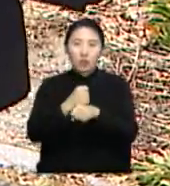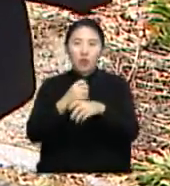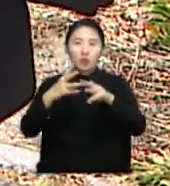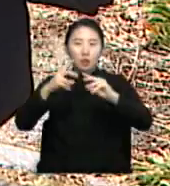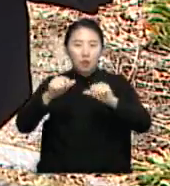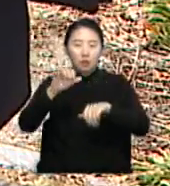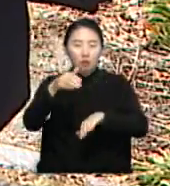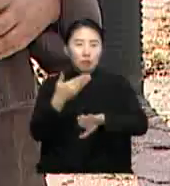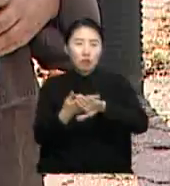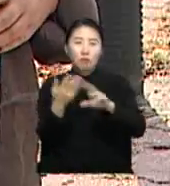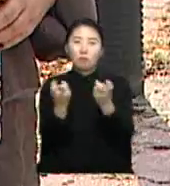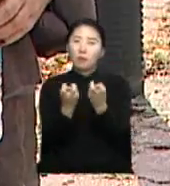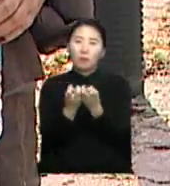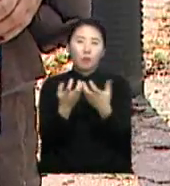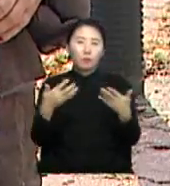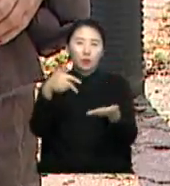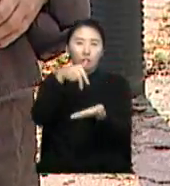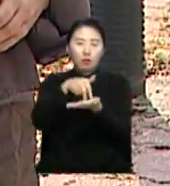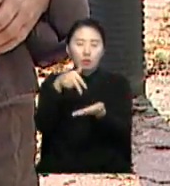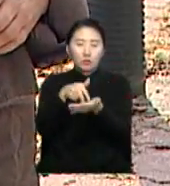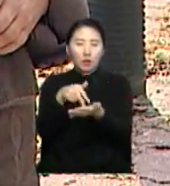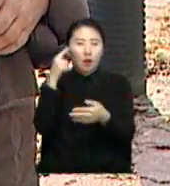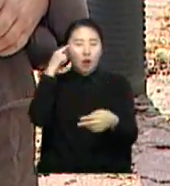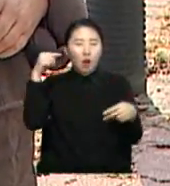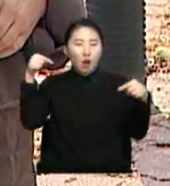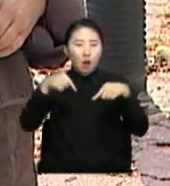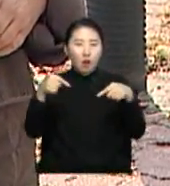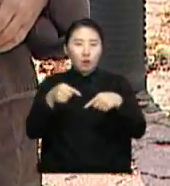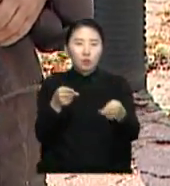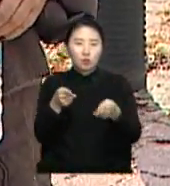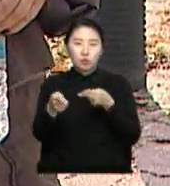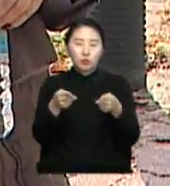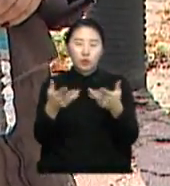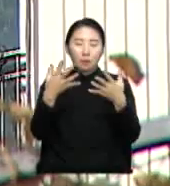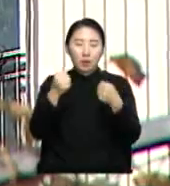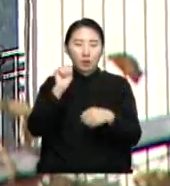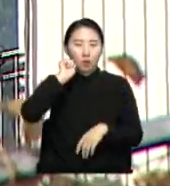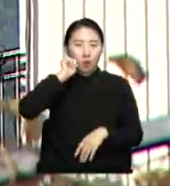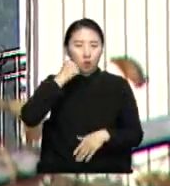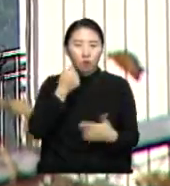장소로 차선책이 없다는 입장이어서 합의점이 도출되기까지